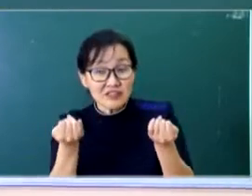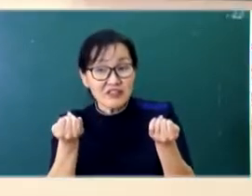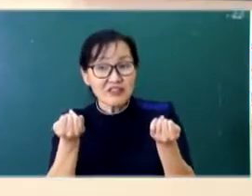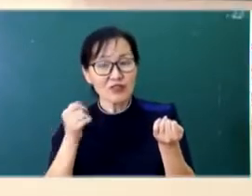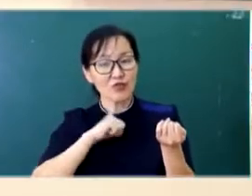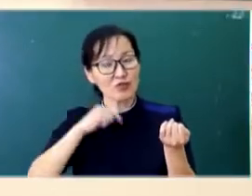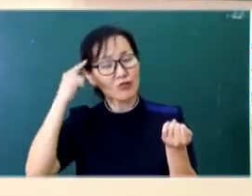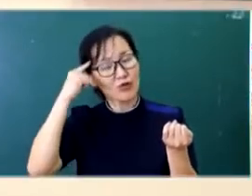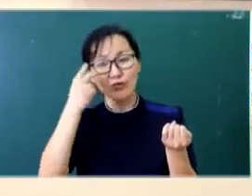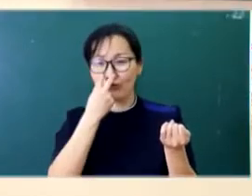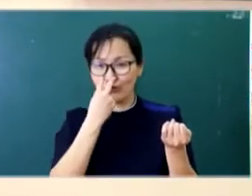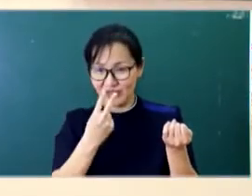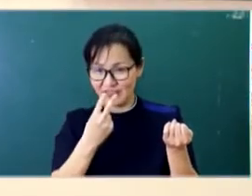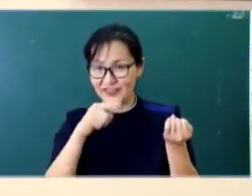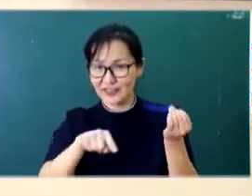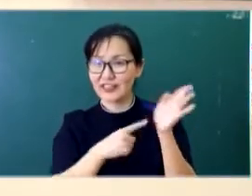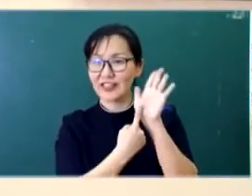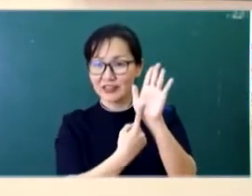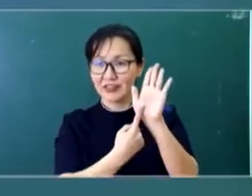За, багш нь энийг энд тогтооч.